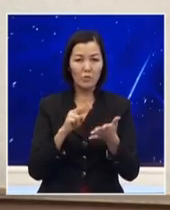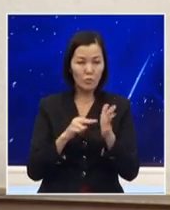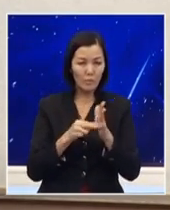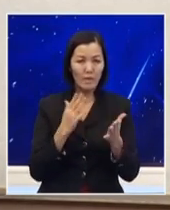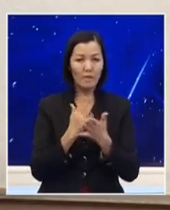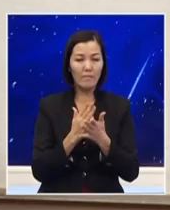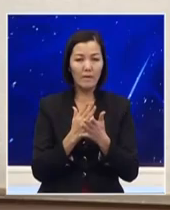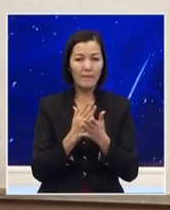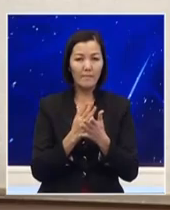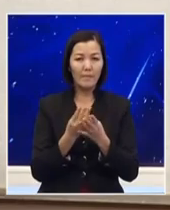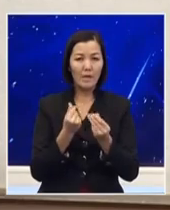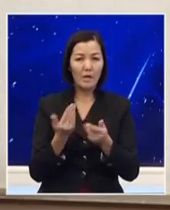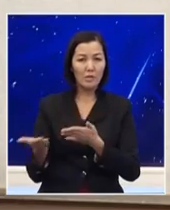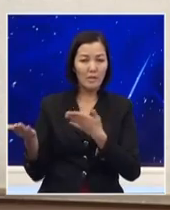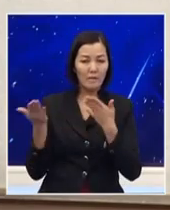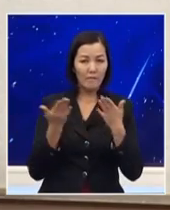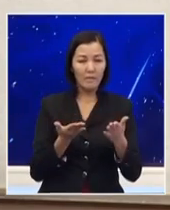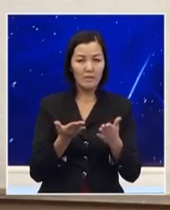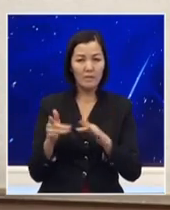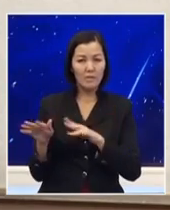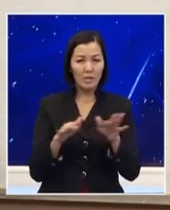шевелятся, бір инвесторлар шақырып.